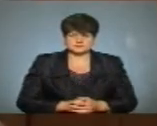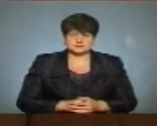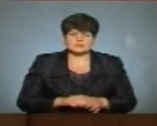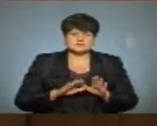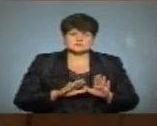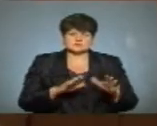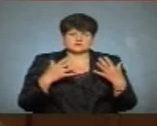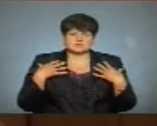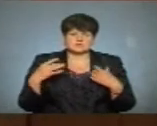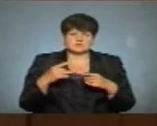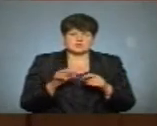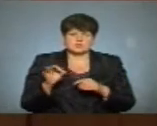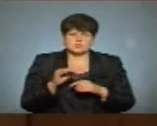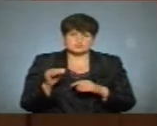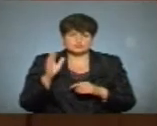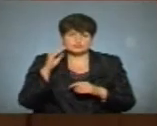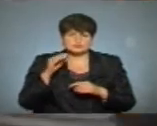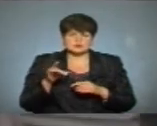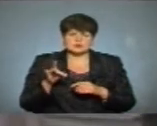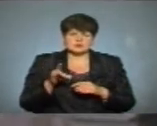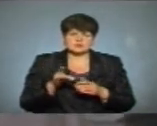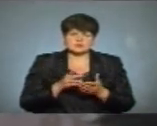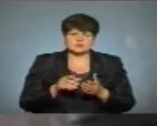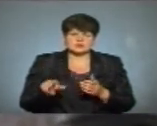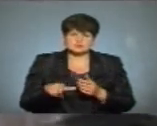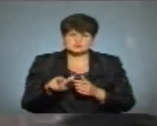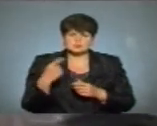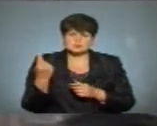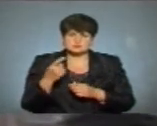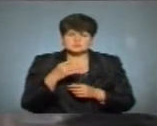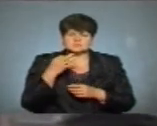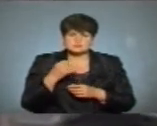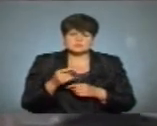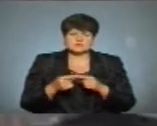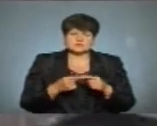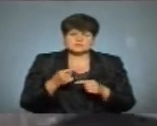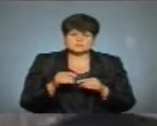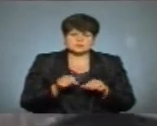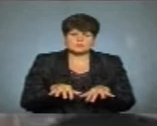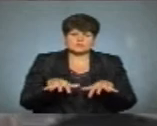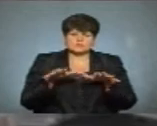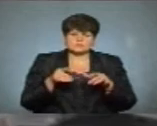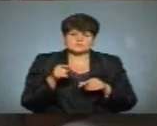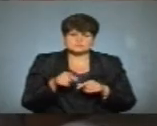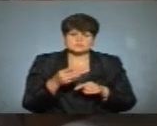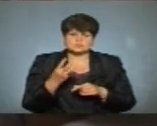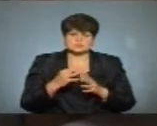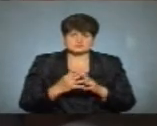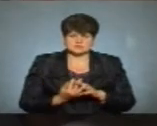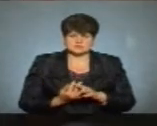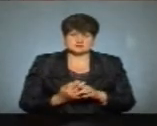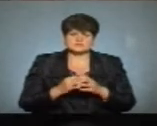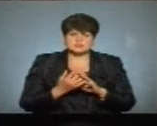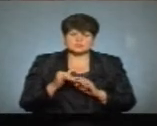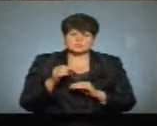начальника регіонального офісу водних ресурсів області Олег Озиранець розповів про наслідки повені в цих трьох селах. В селі